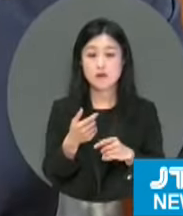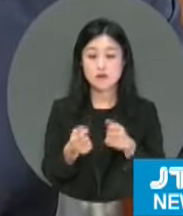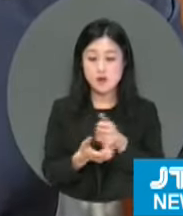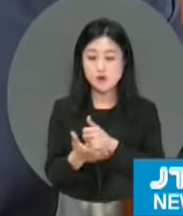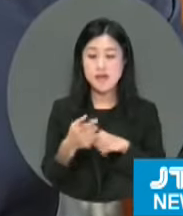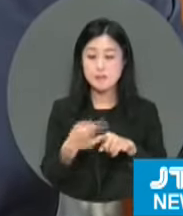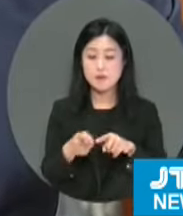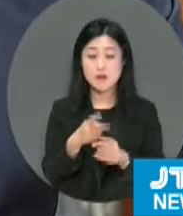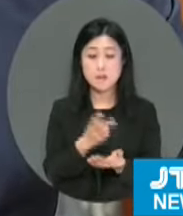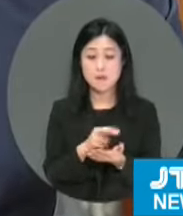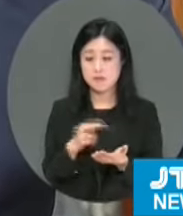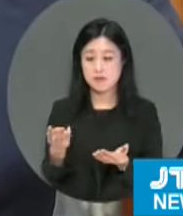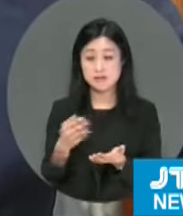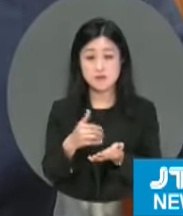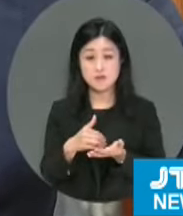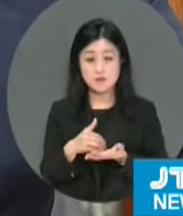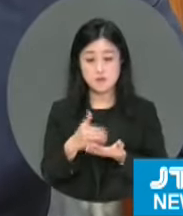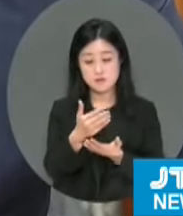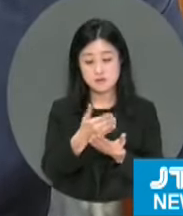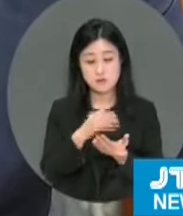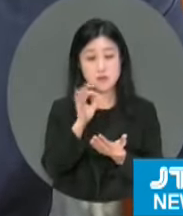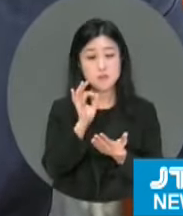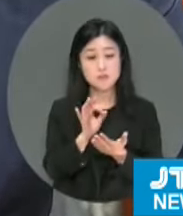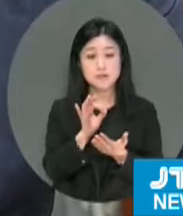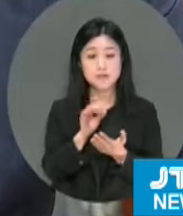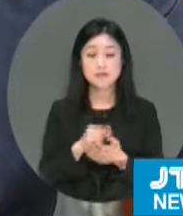개정 법률안을 제출했는데 그 내용이